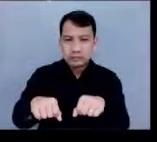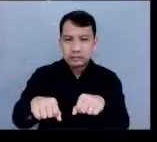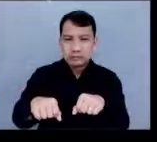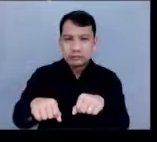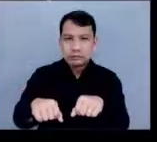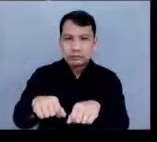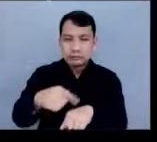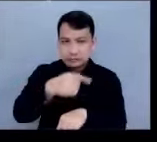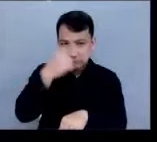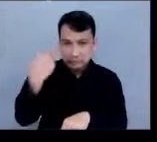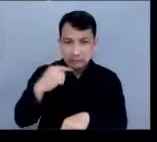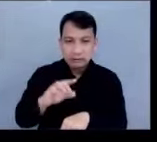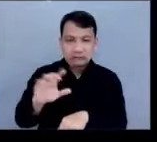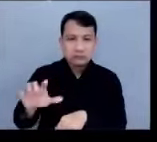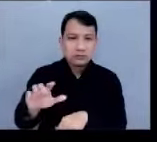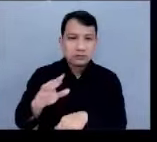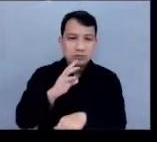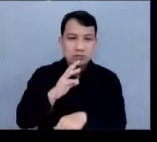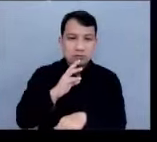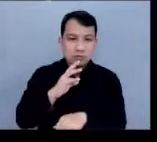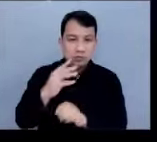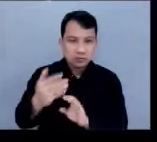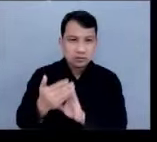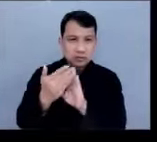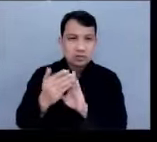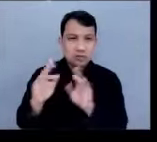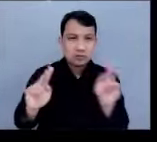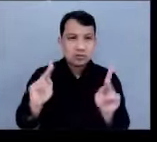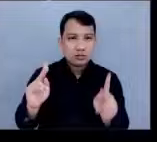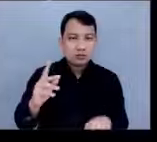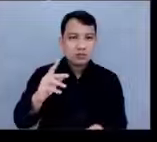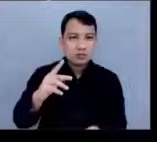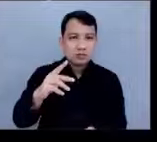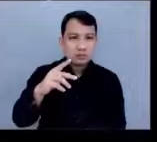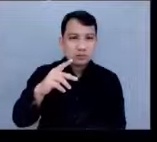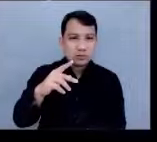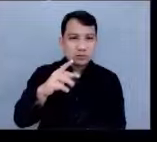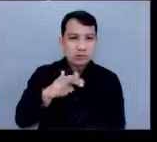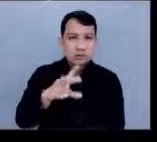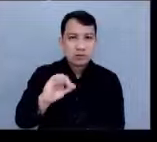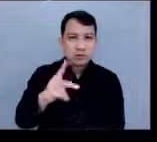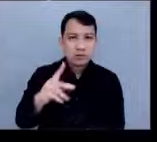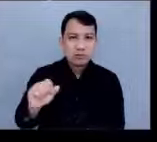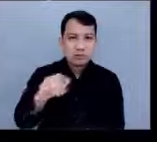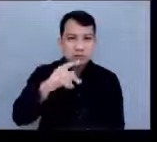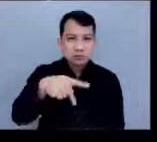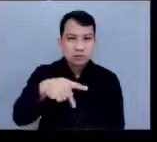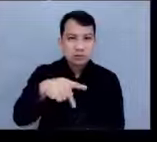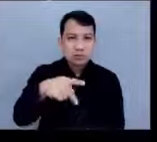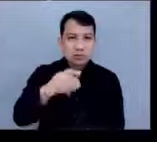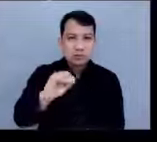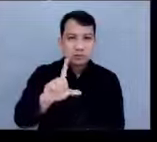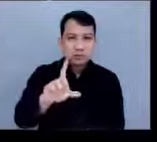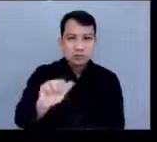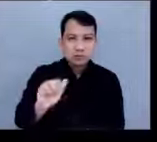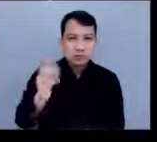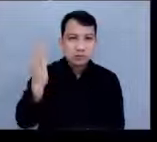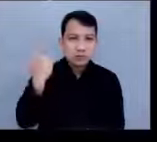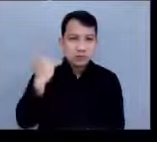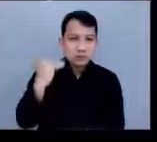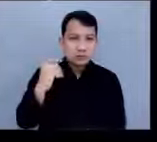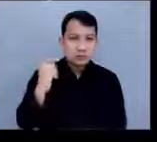na tubig. Yan ang bumungad sa mga residente sa Barangay Bakawan sa Pola Oriental, Mindoro noong Martes ng